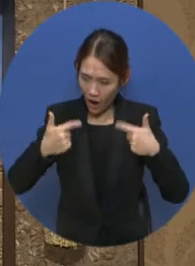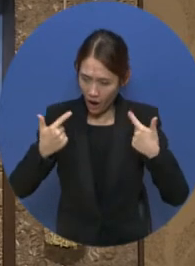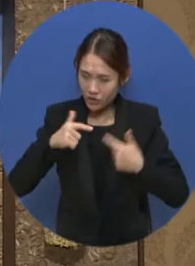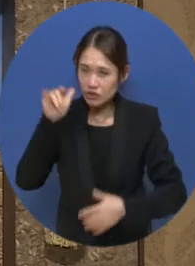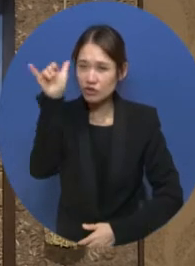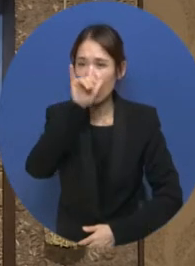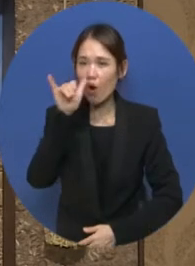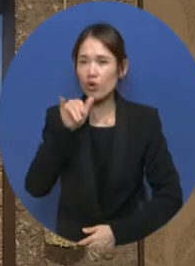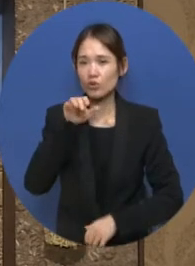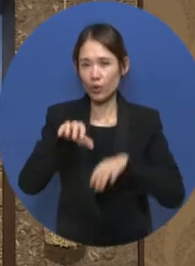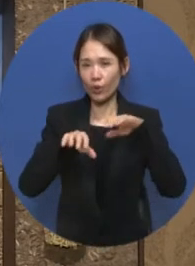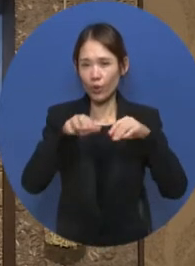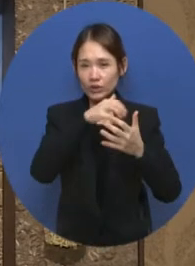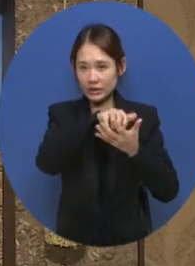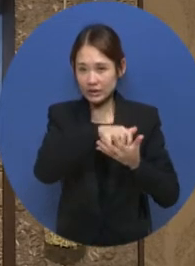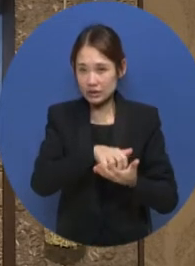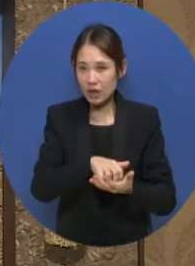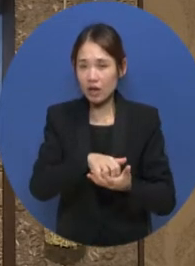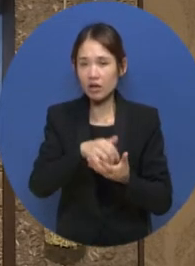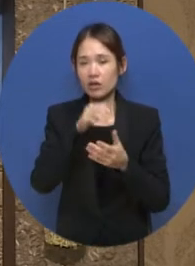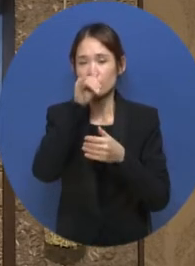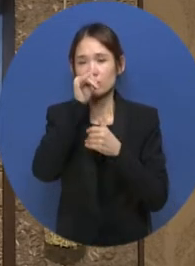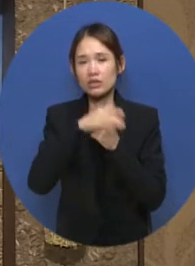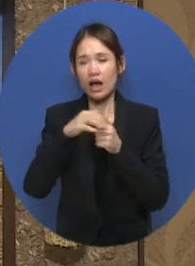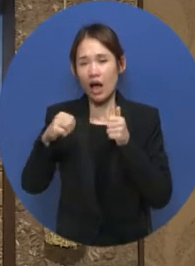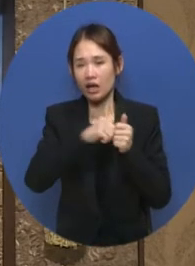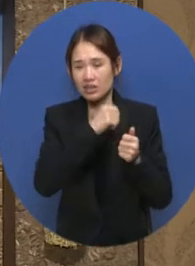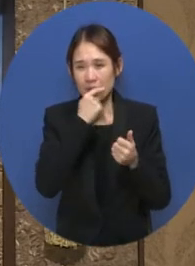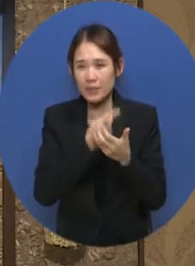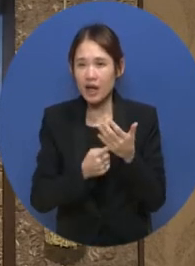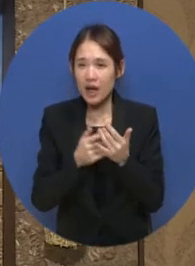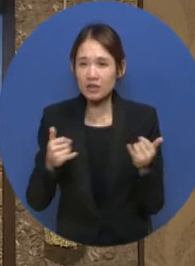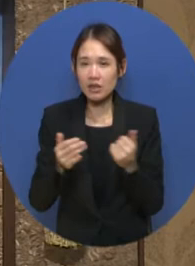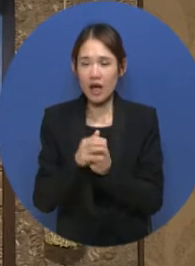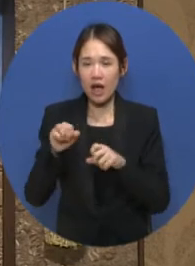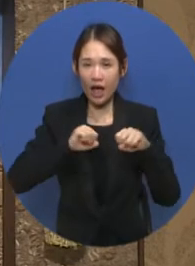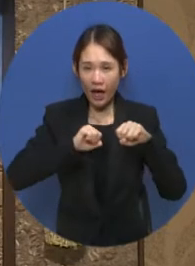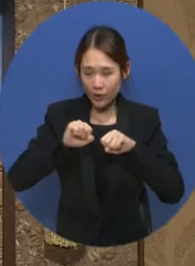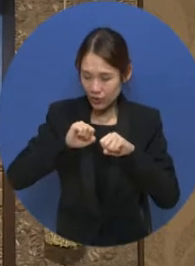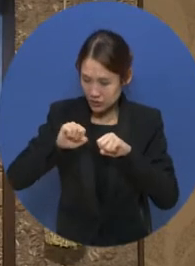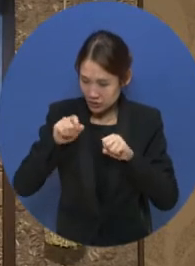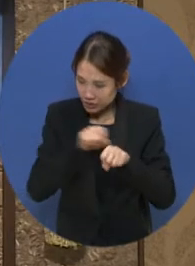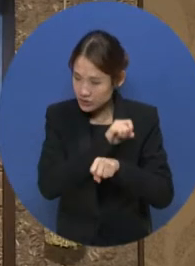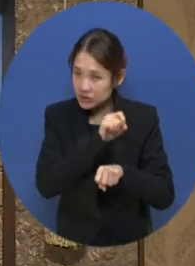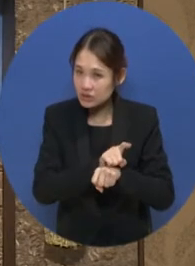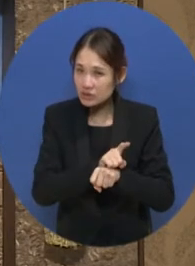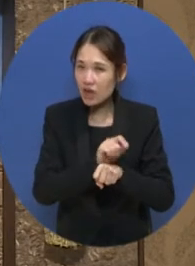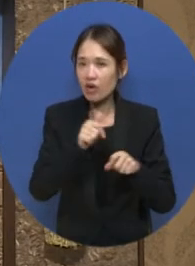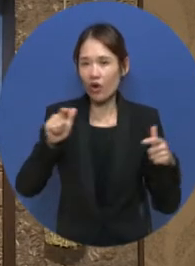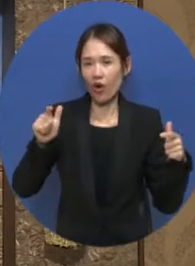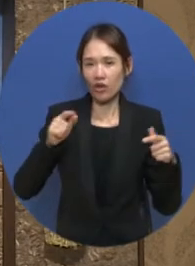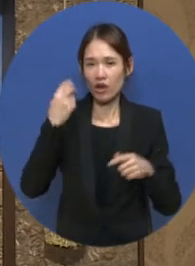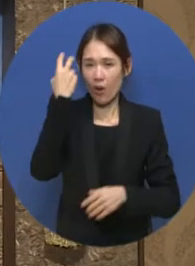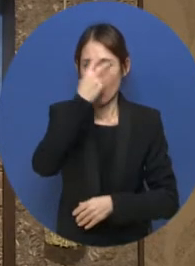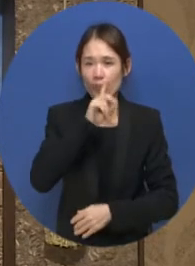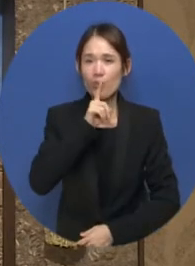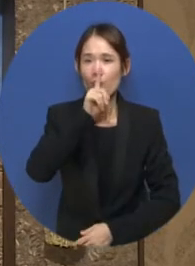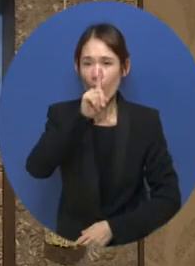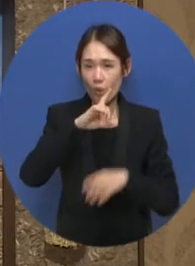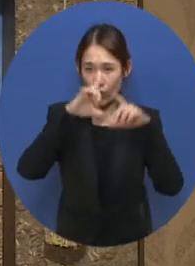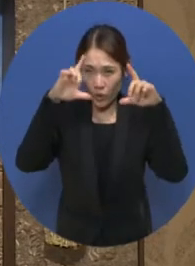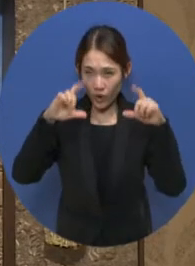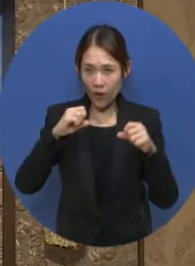전국 시 도에서 집계되고 있는 학대 피해자 들이 단지 또 행위자들의 특성들을 하나의 보고 서로 엮어서 발표를 하기도